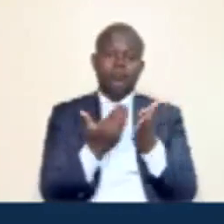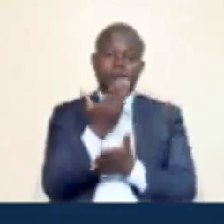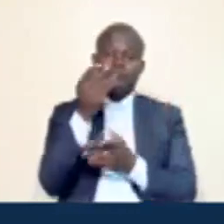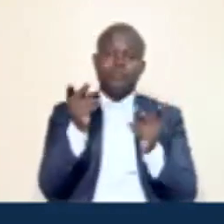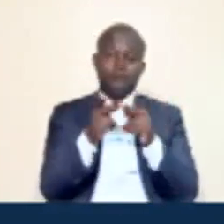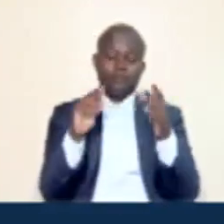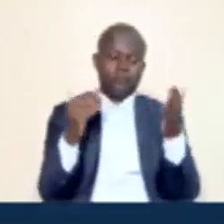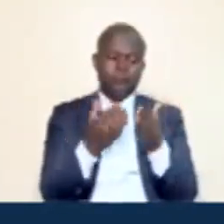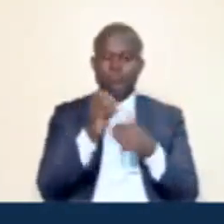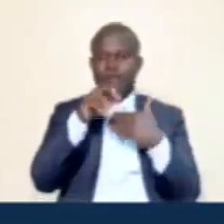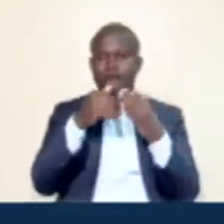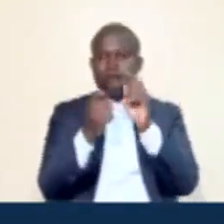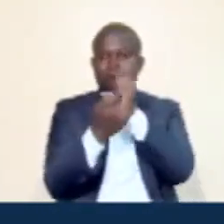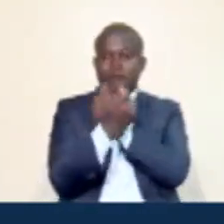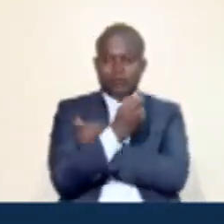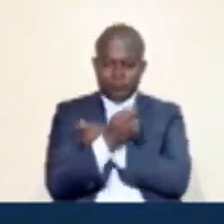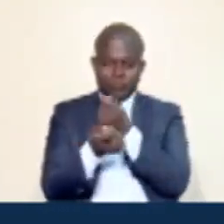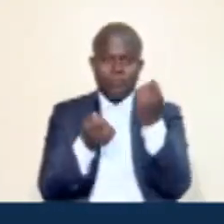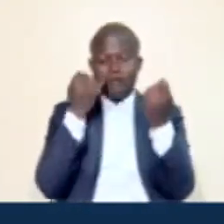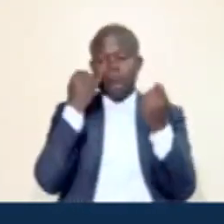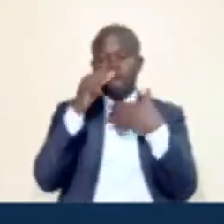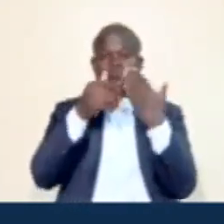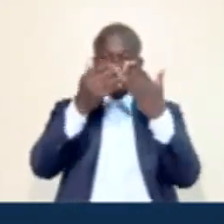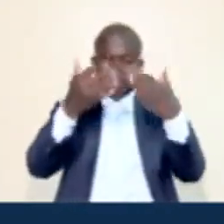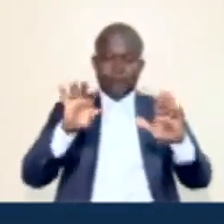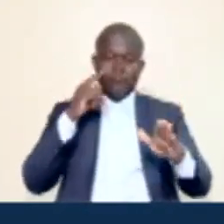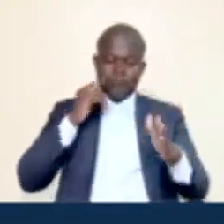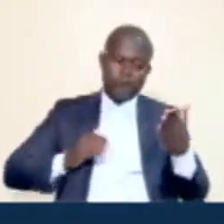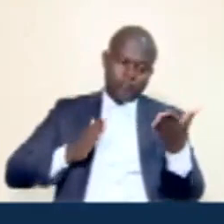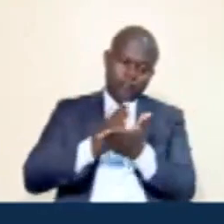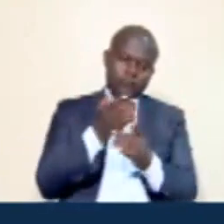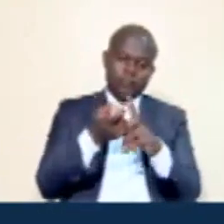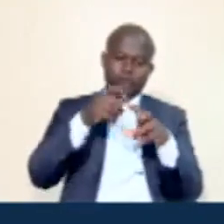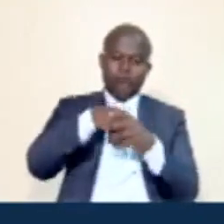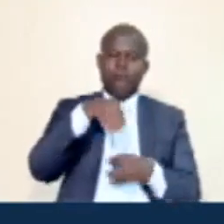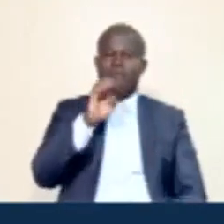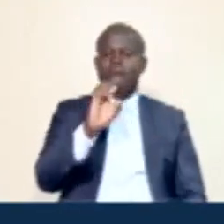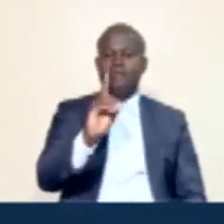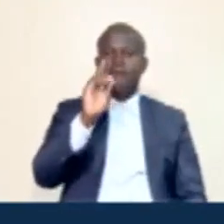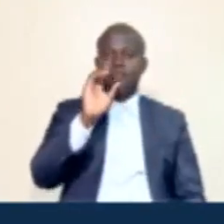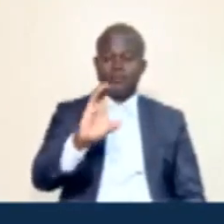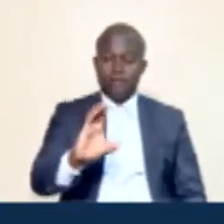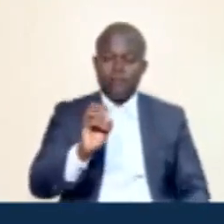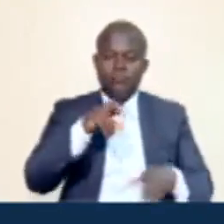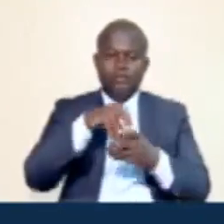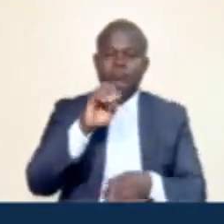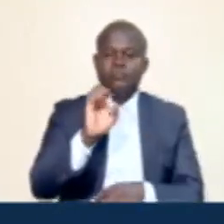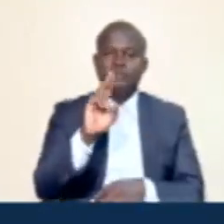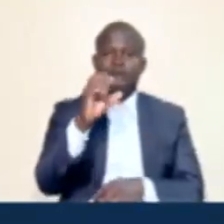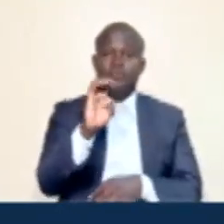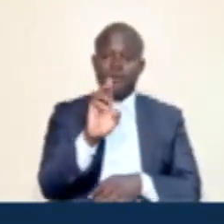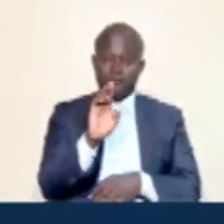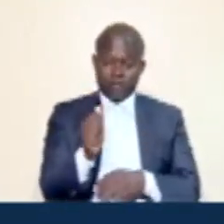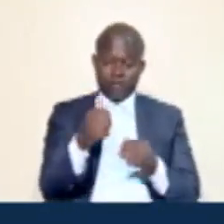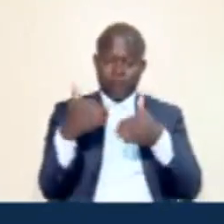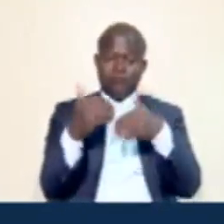ahantu hashyashya cyangwa ugiye guhinduza iyo umaze kubona uburenganzira buvuye kuri EDC cyangwa EUCL ikwegereye uzane bya